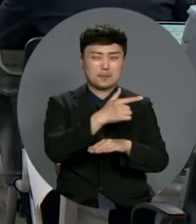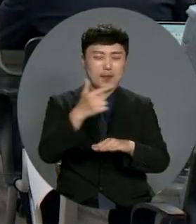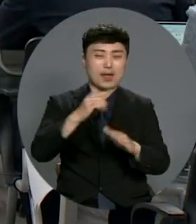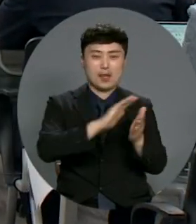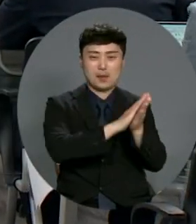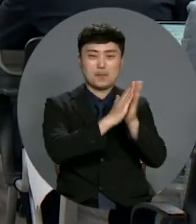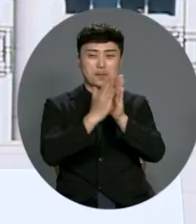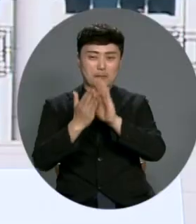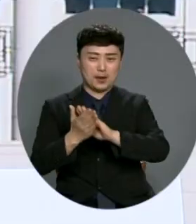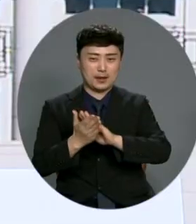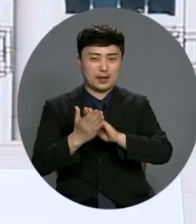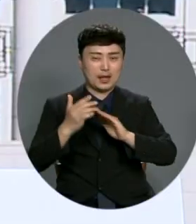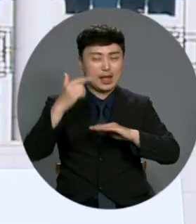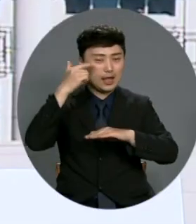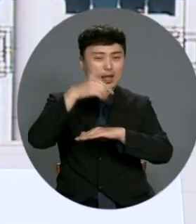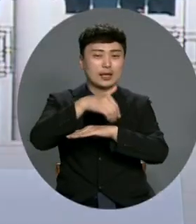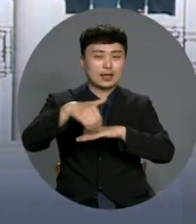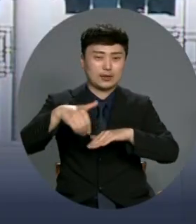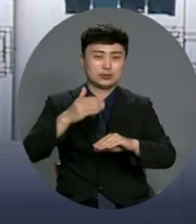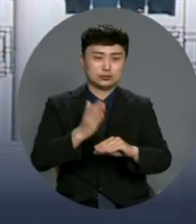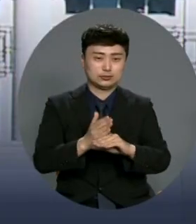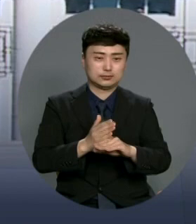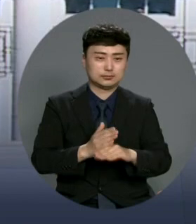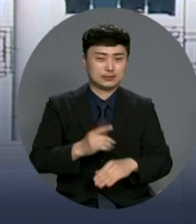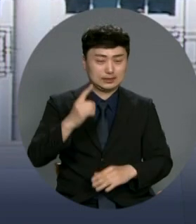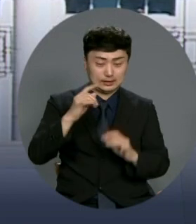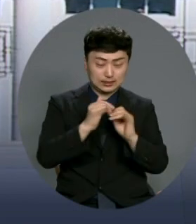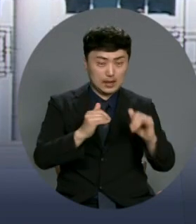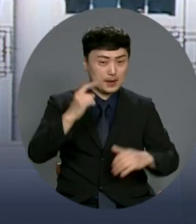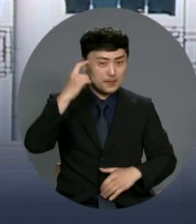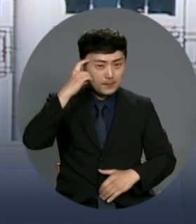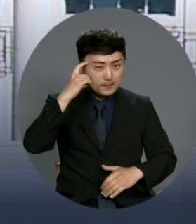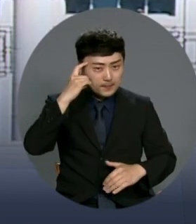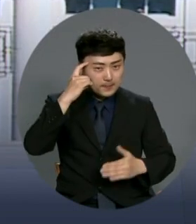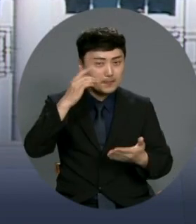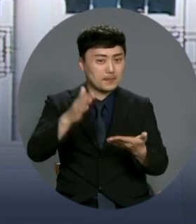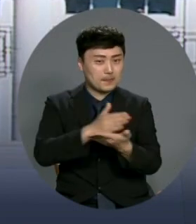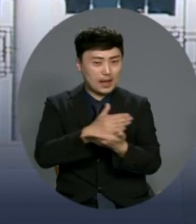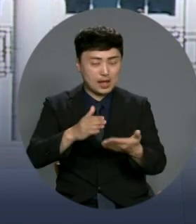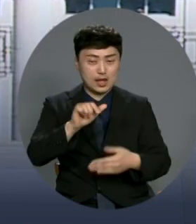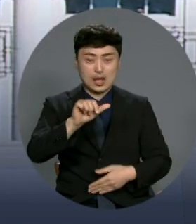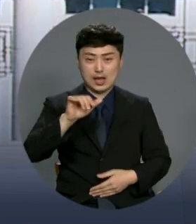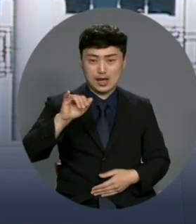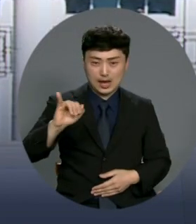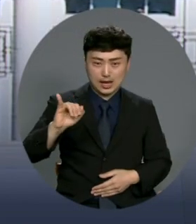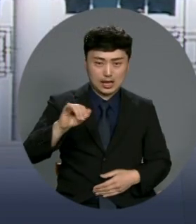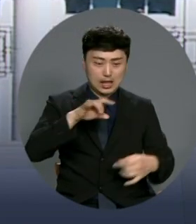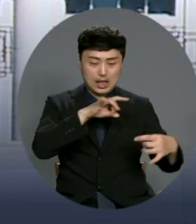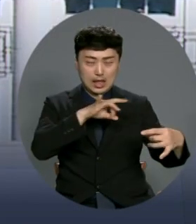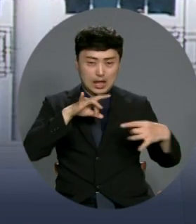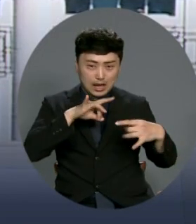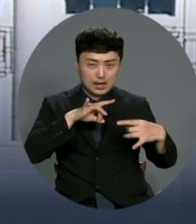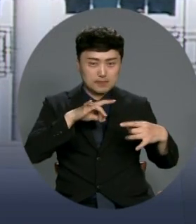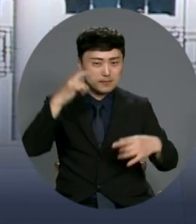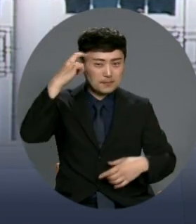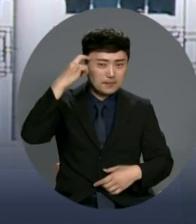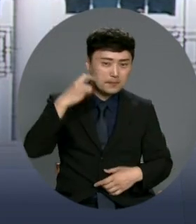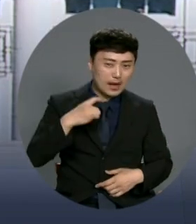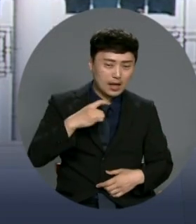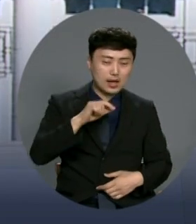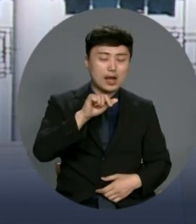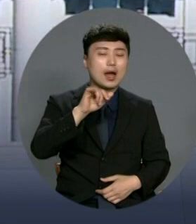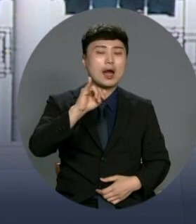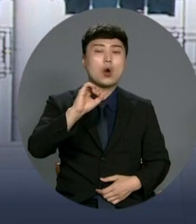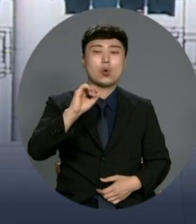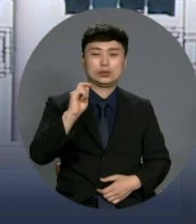선언했습니다. 사람의 사고와 판단은 인공지능이, 감각은 센서와 IoT 기술이